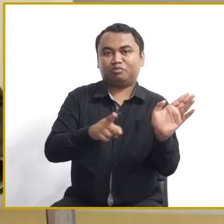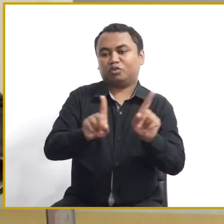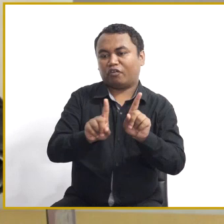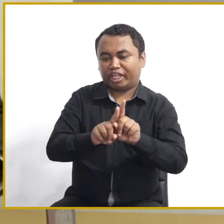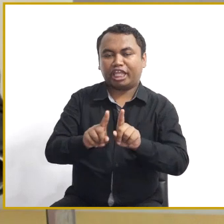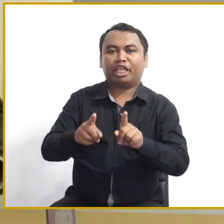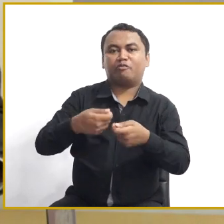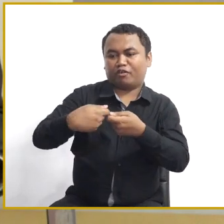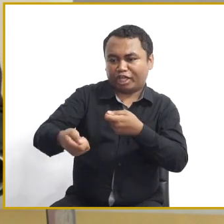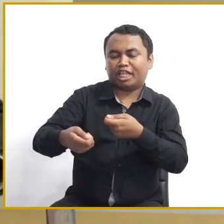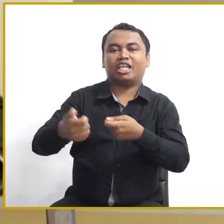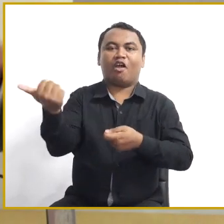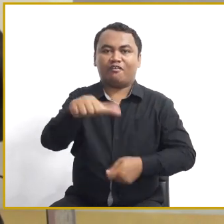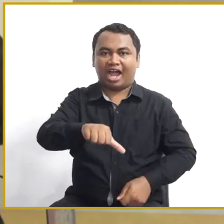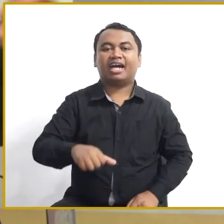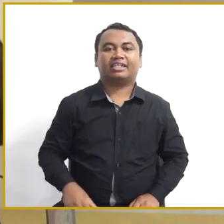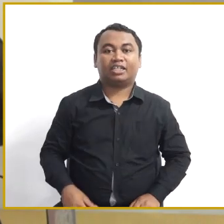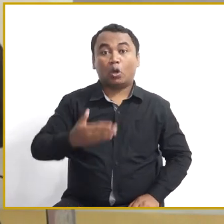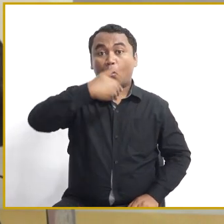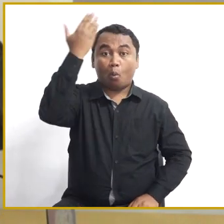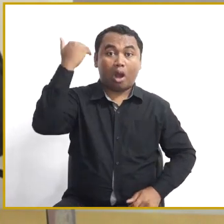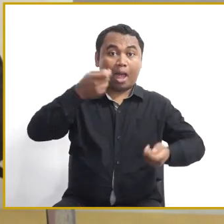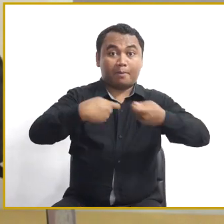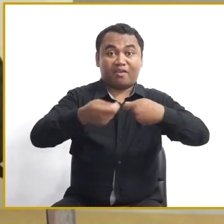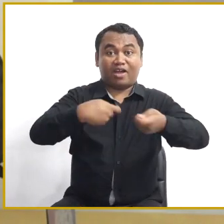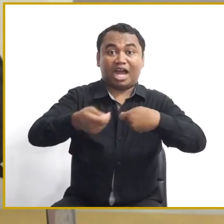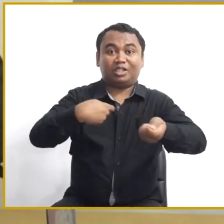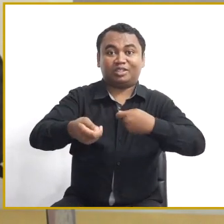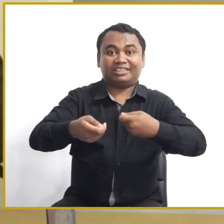eny amoron-dalana intsony na satria tsy manana an'le famakina an'ity.